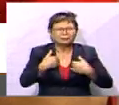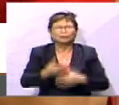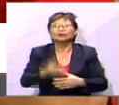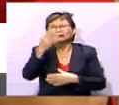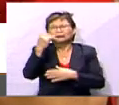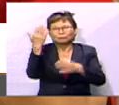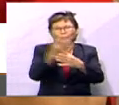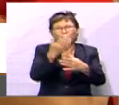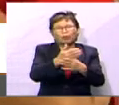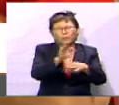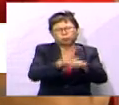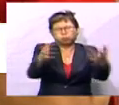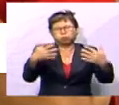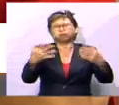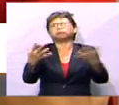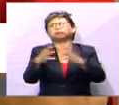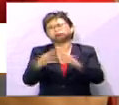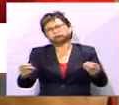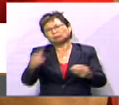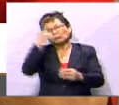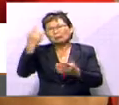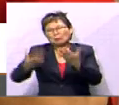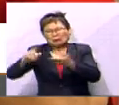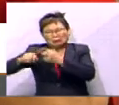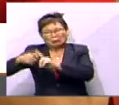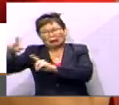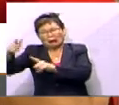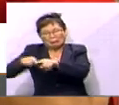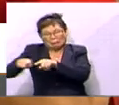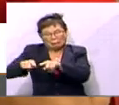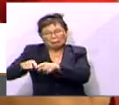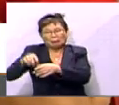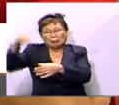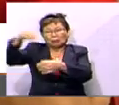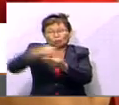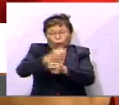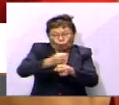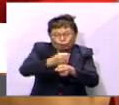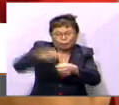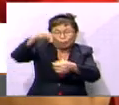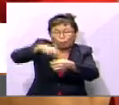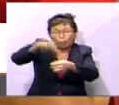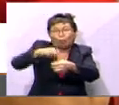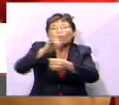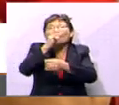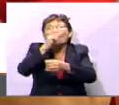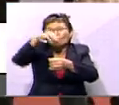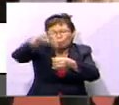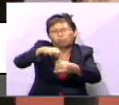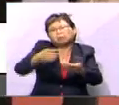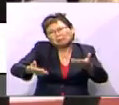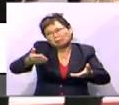dia. Mungkin orang lain, mungkin kompetitor dia yang letak dadah dalam tu dan menyebabkan masalah yang timbul baru ini.